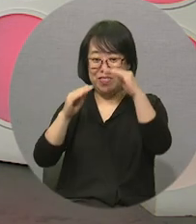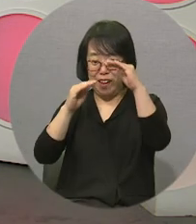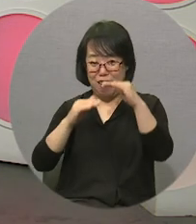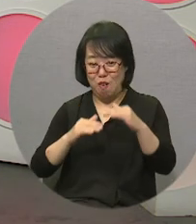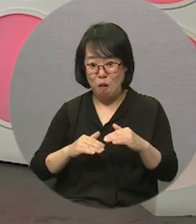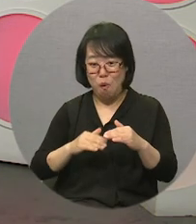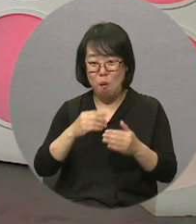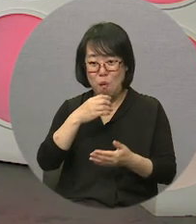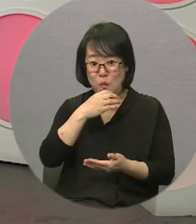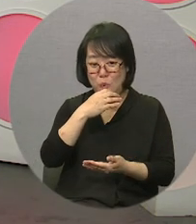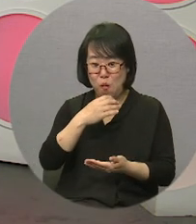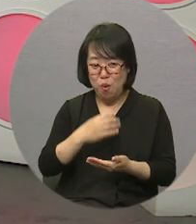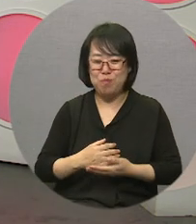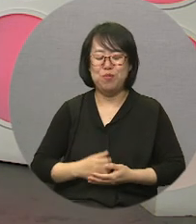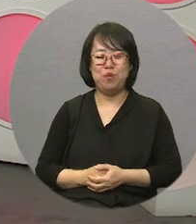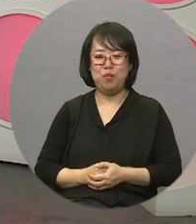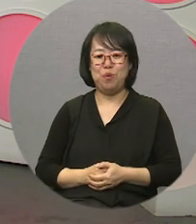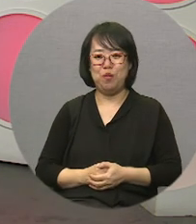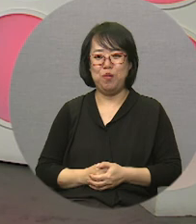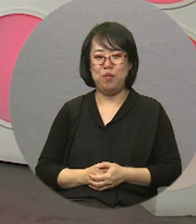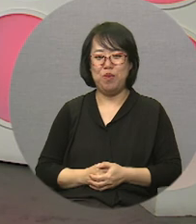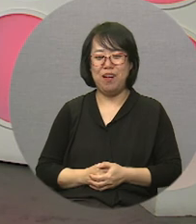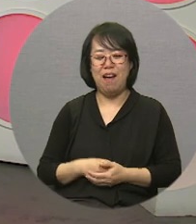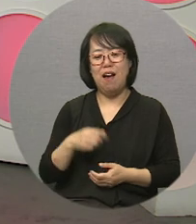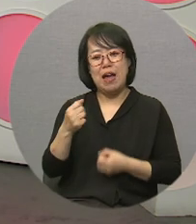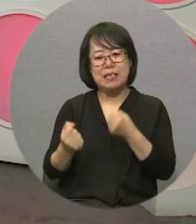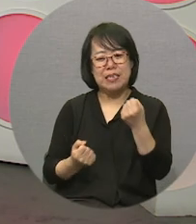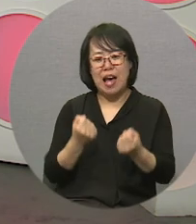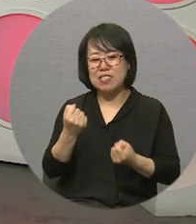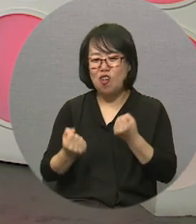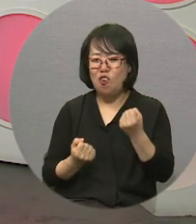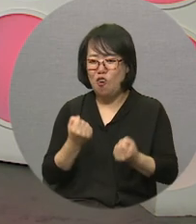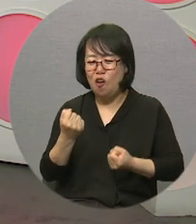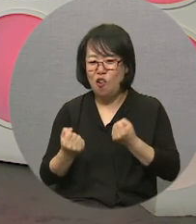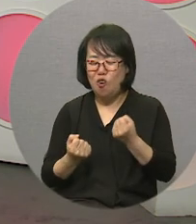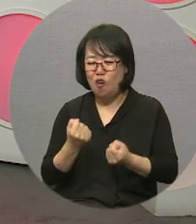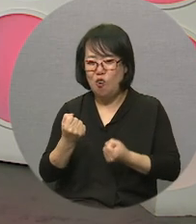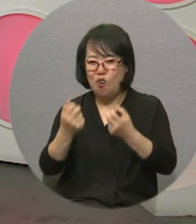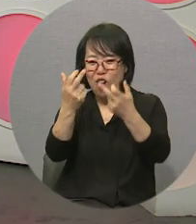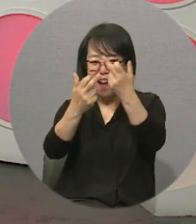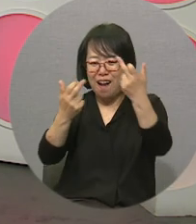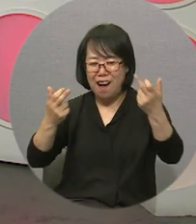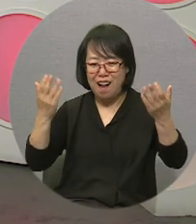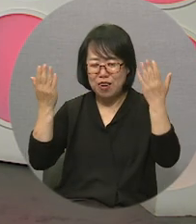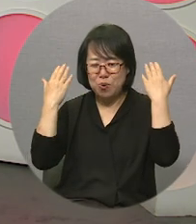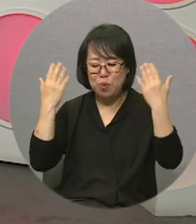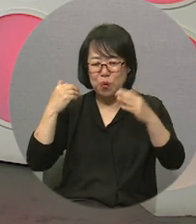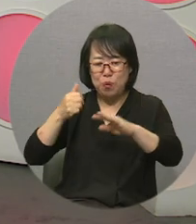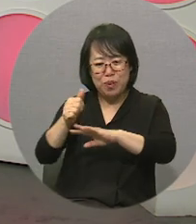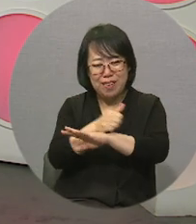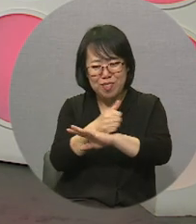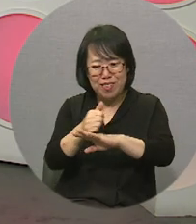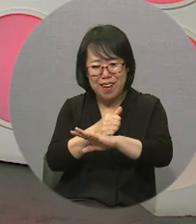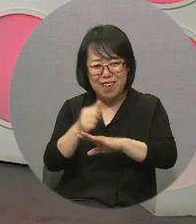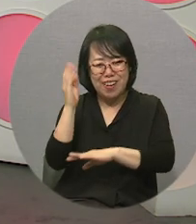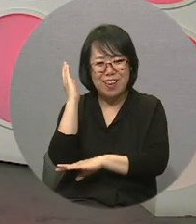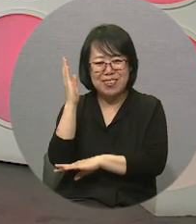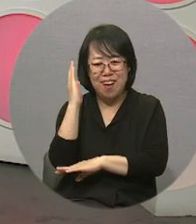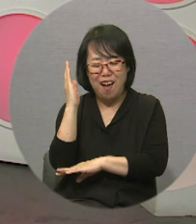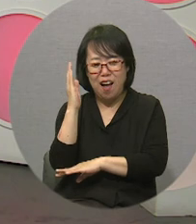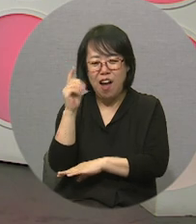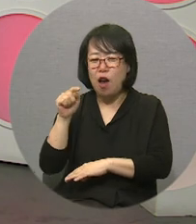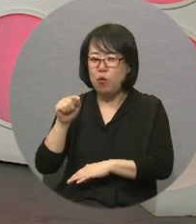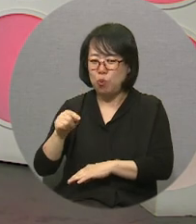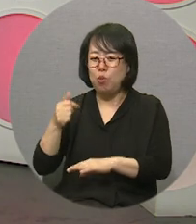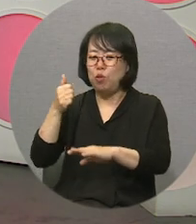태희님께서 자전거 얘기를 나와서 네. 아, 참 오래전 얘기구나 싶었는데 네. 나중에는 결론은